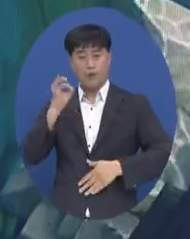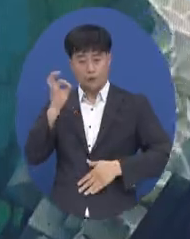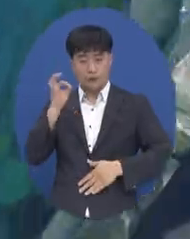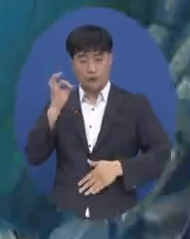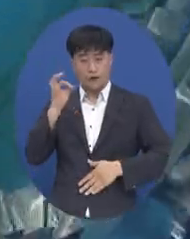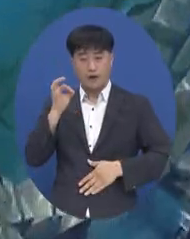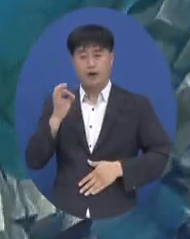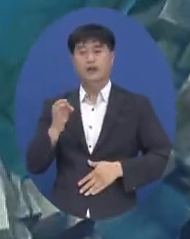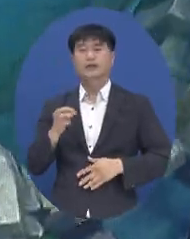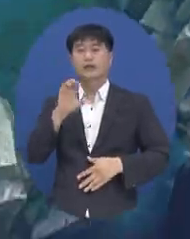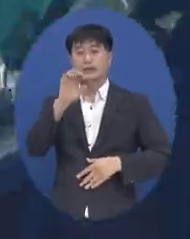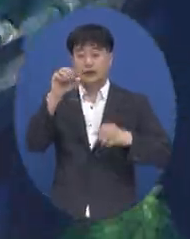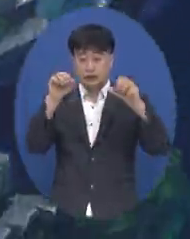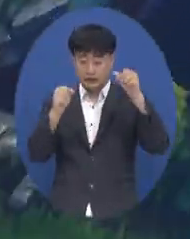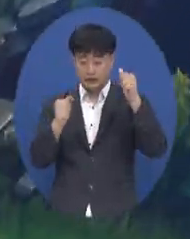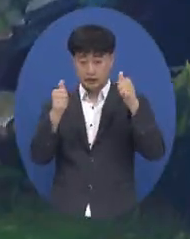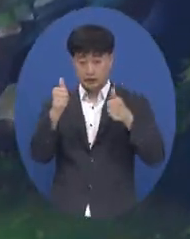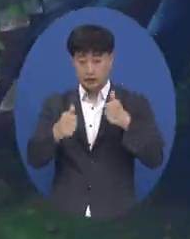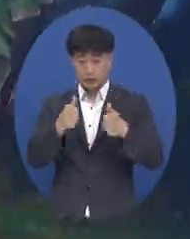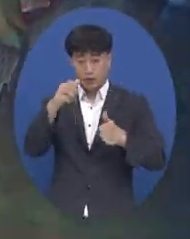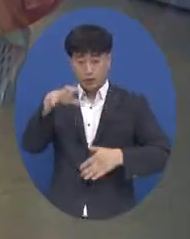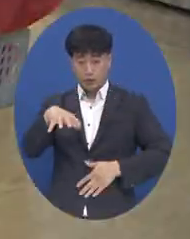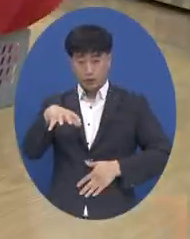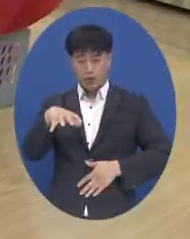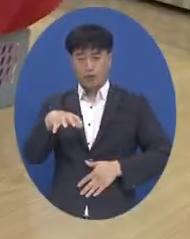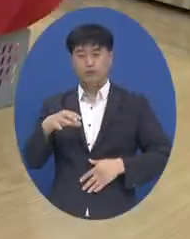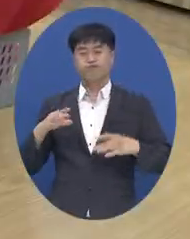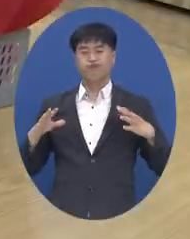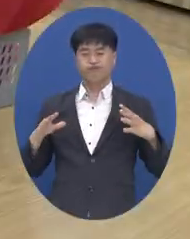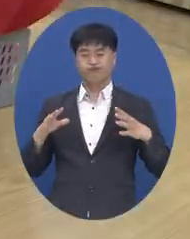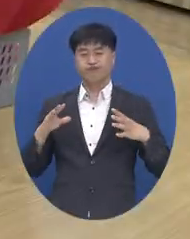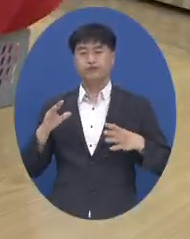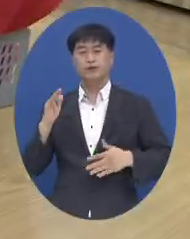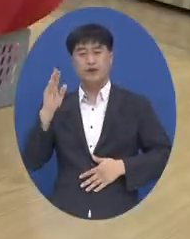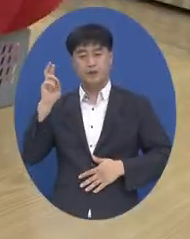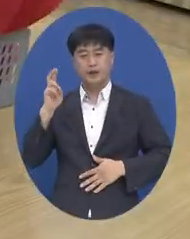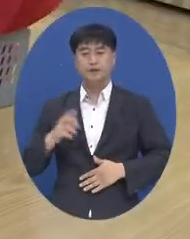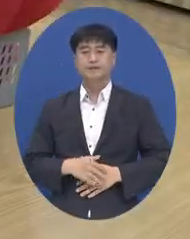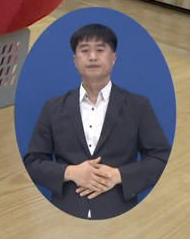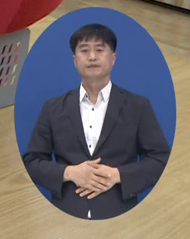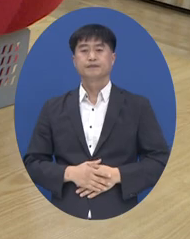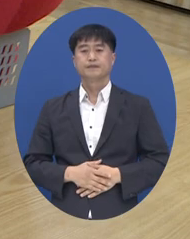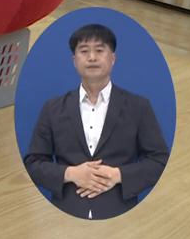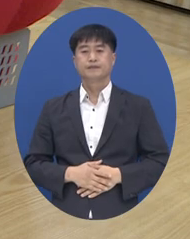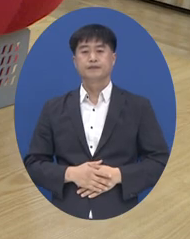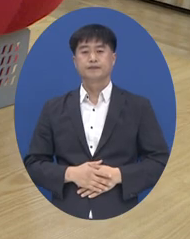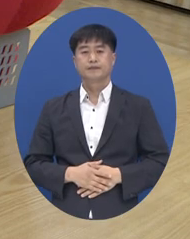종주국으로서의 위상이 더 높아질 전망입니다. 경기지TV 최지연입니다.